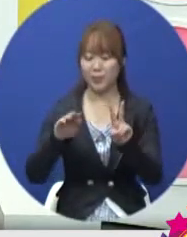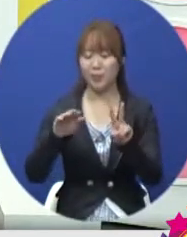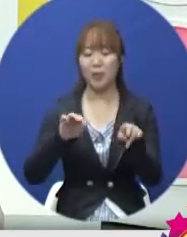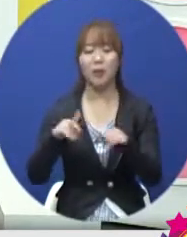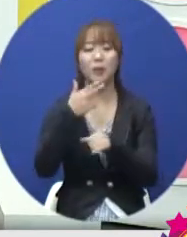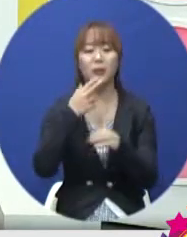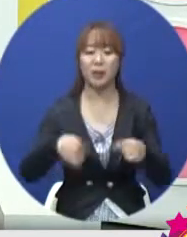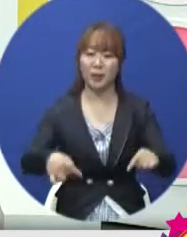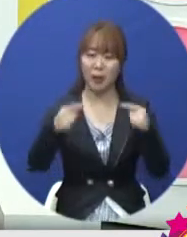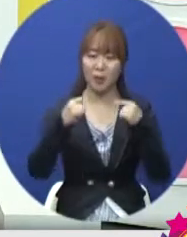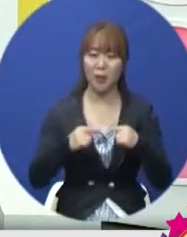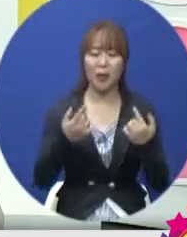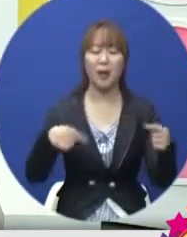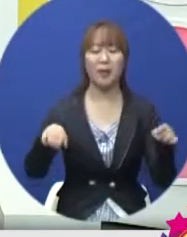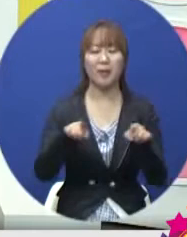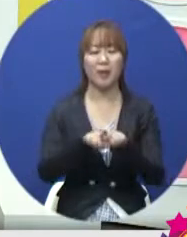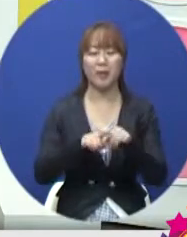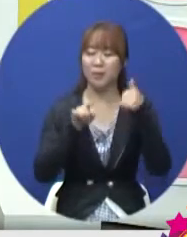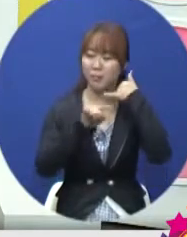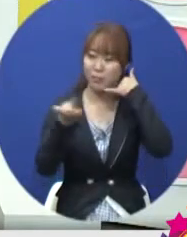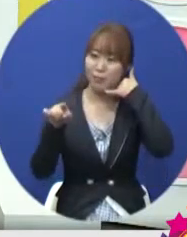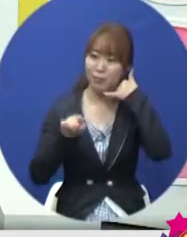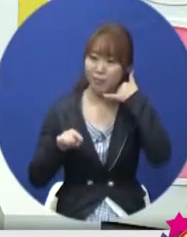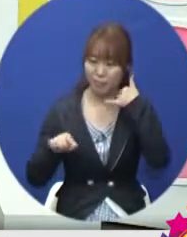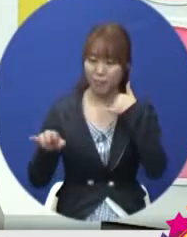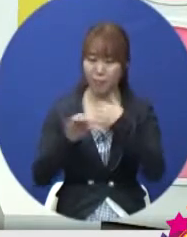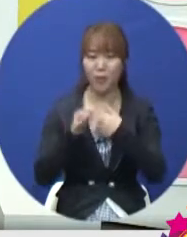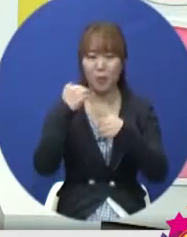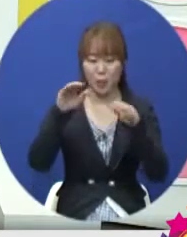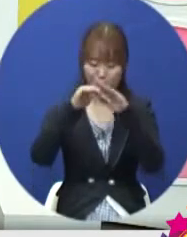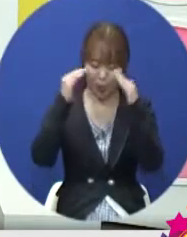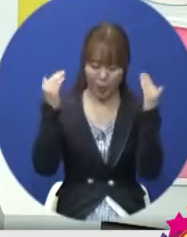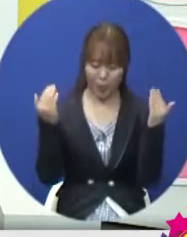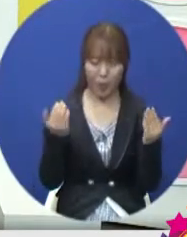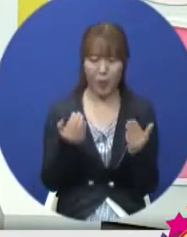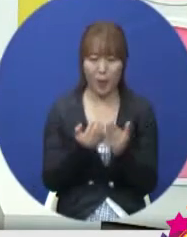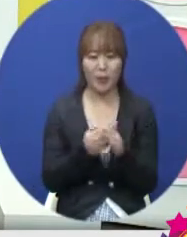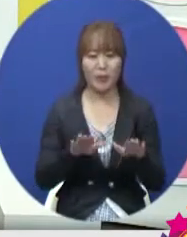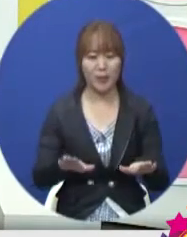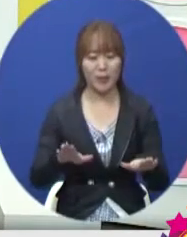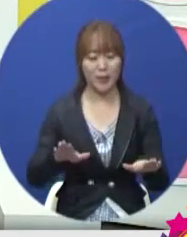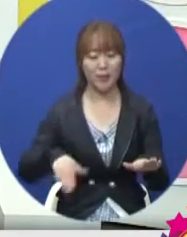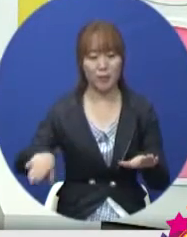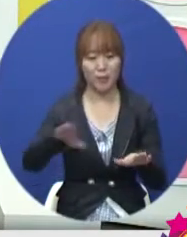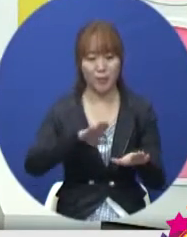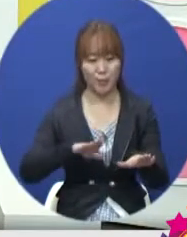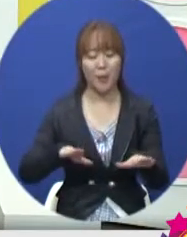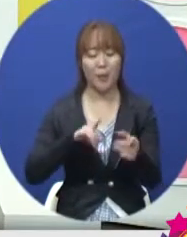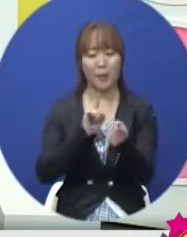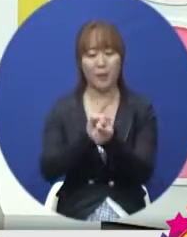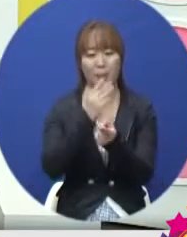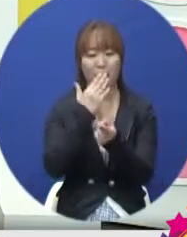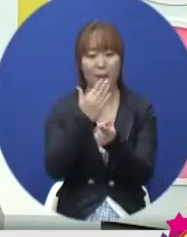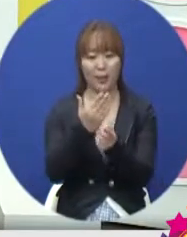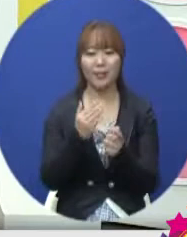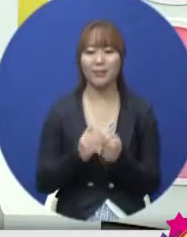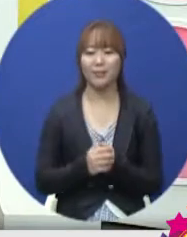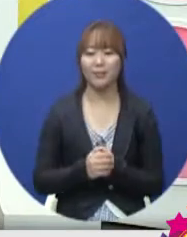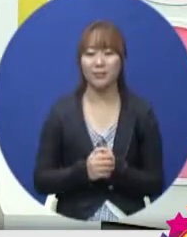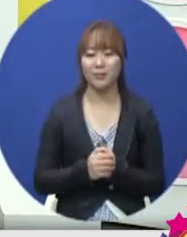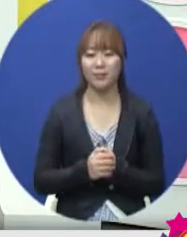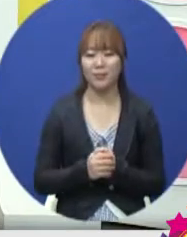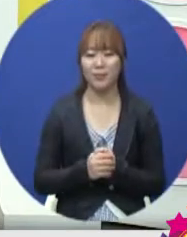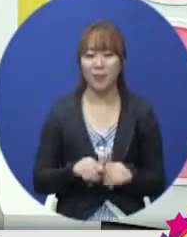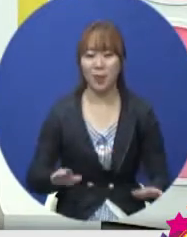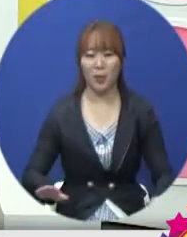무반주 참여로 함께 전화 걸어주시면 누구나 다 지금 즉석에서 저희 생방송으로 만나실 수가 있습니다.